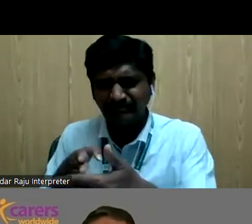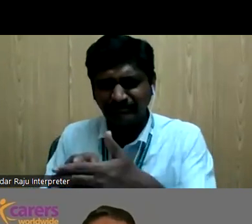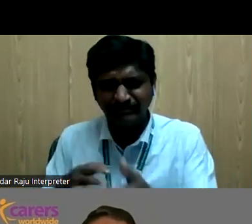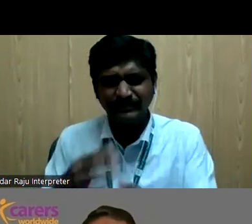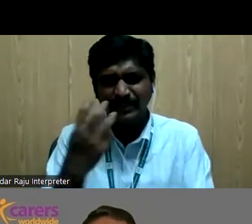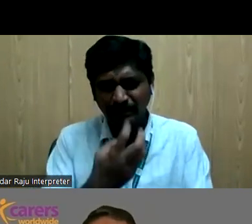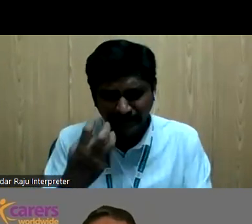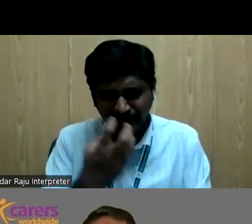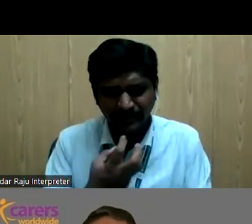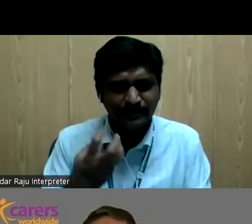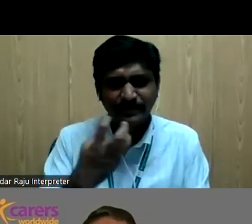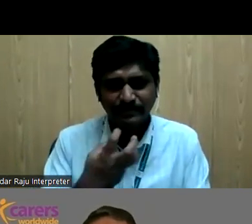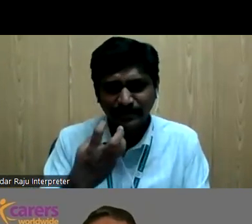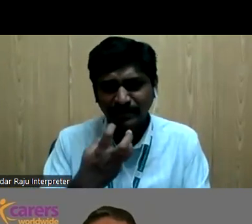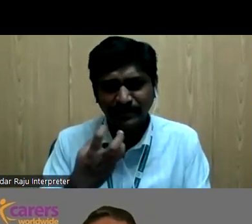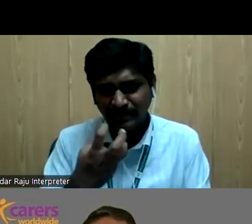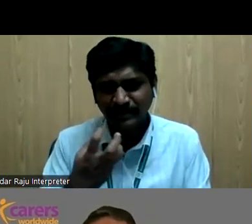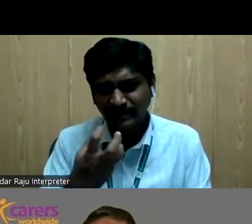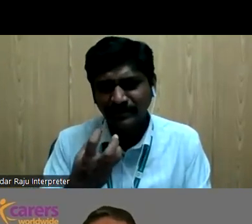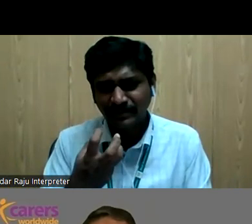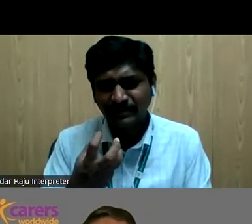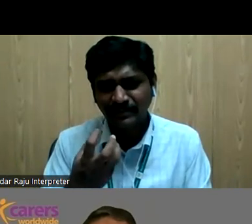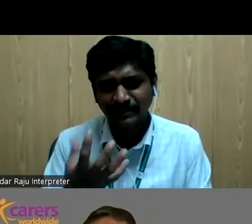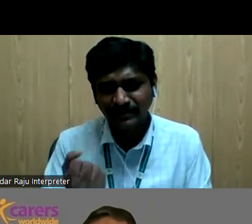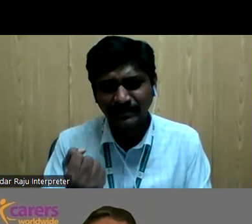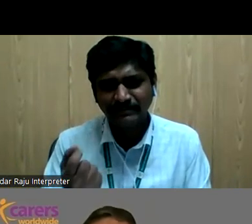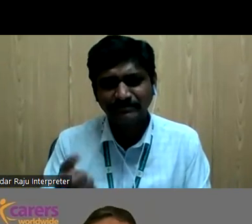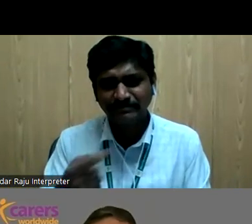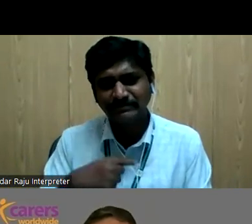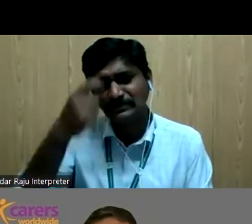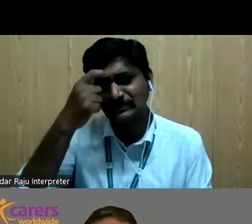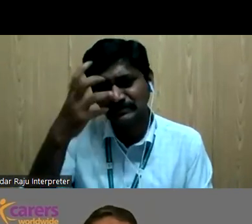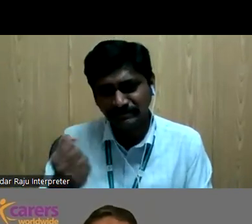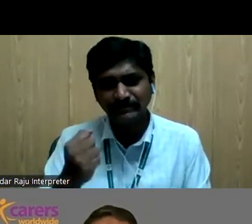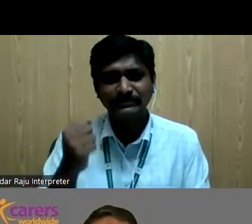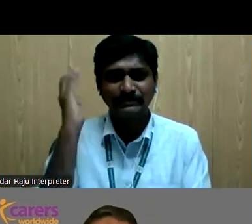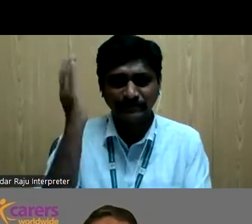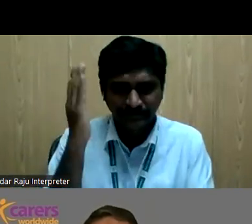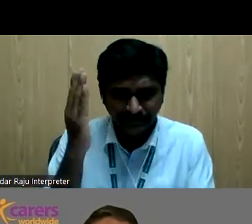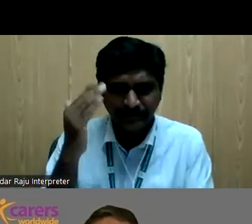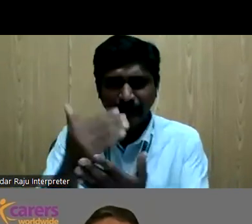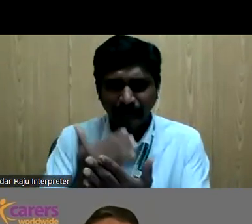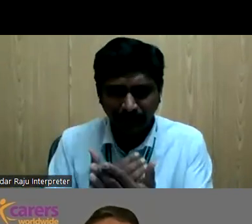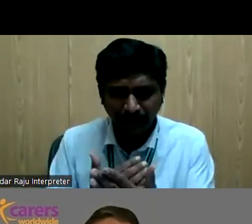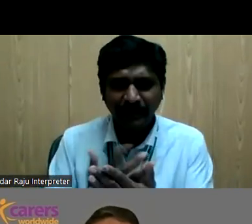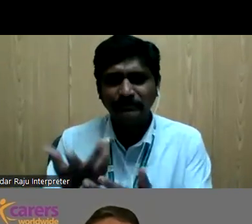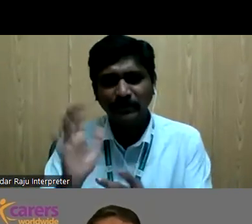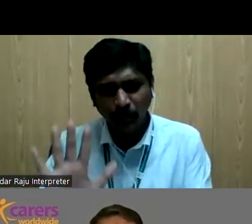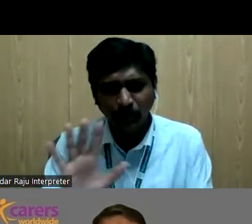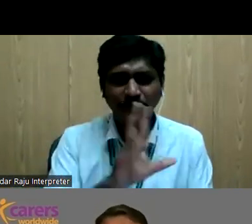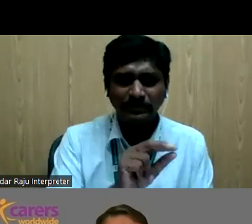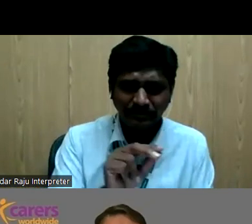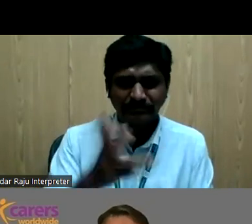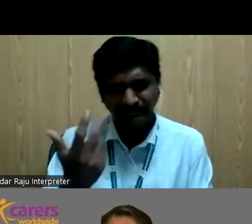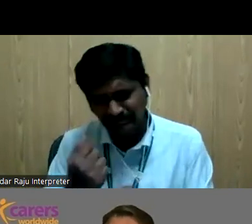थेरेपी में भी मतलब दिक्कत होती है कि कहीं पर मतलब सेशन होते हैं कहीं नहीं होते हैं. बहुत सारी अभी भी